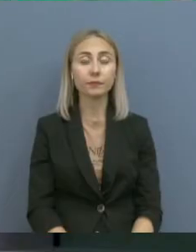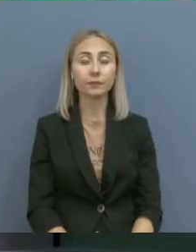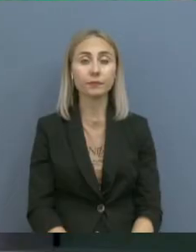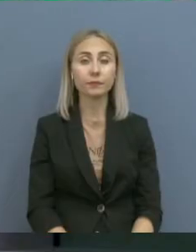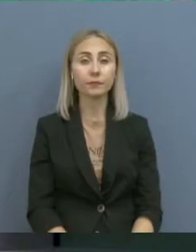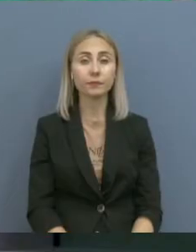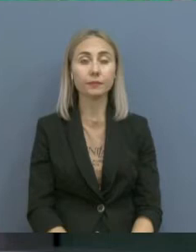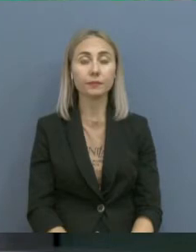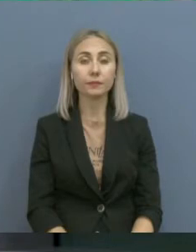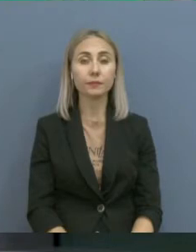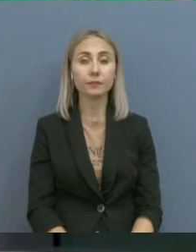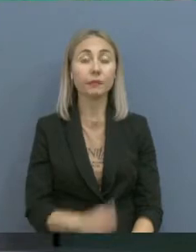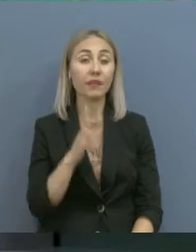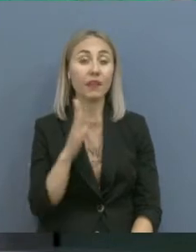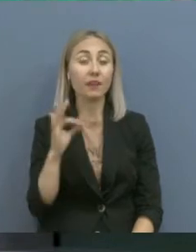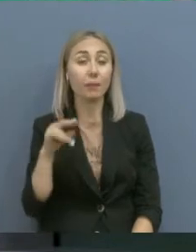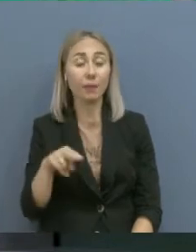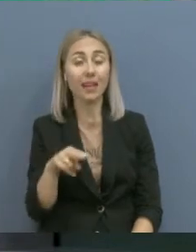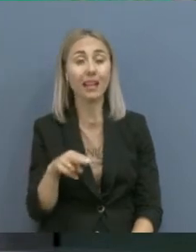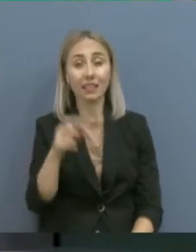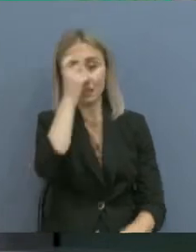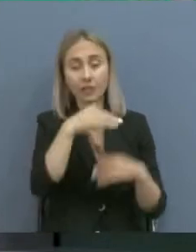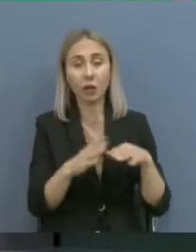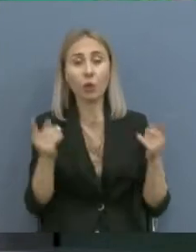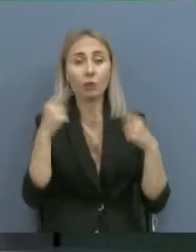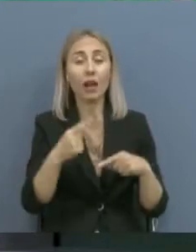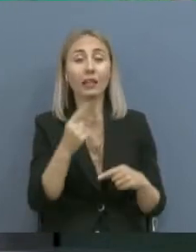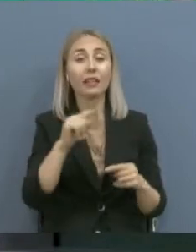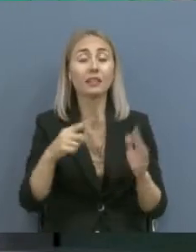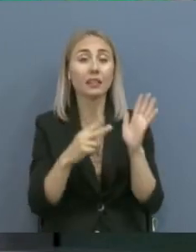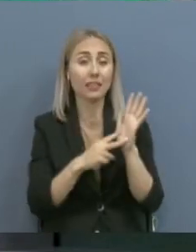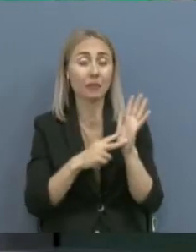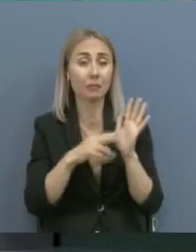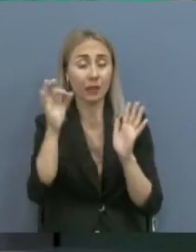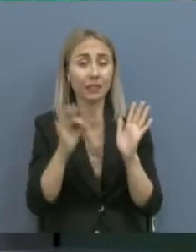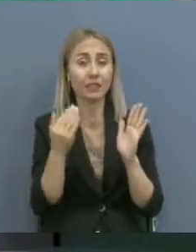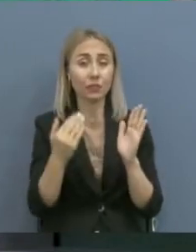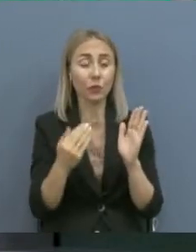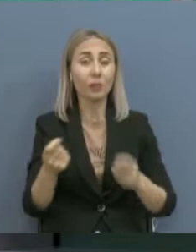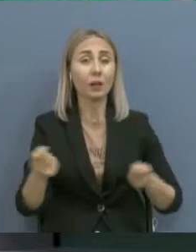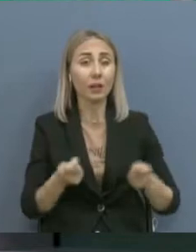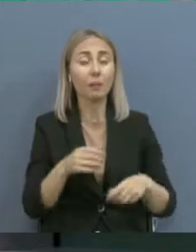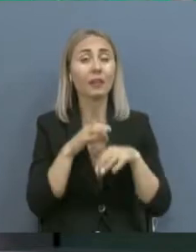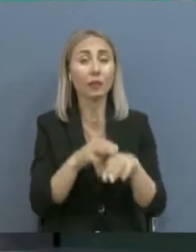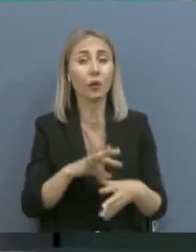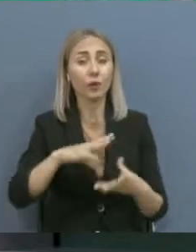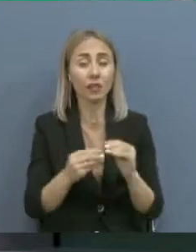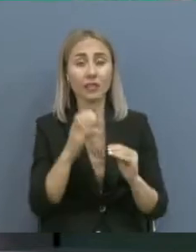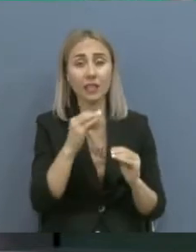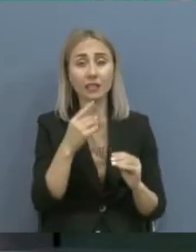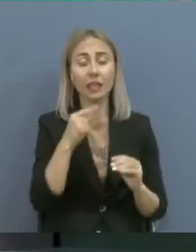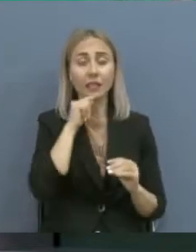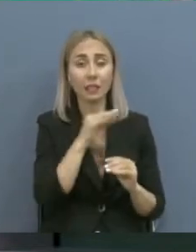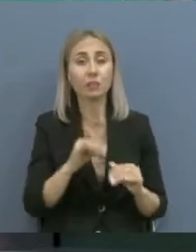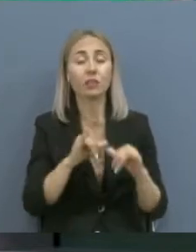Өткен 5 айда ұлттық экономиканың өсімі былтырғы осы кезеңмен салыстырғанда 1,7%-ға төмен. Бұған коронавирус